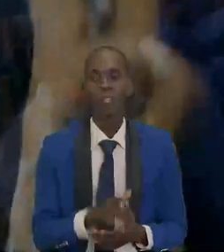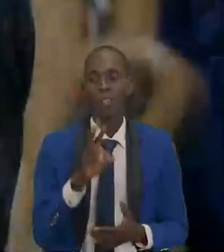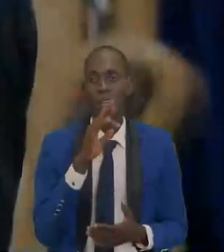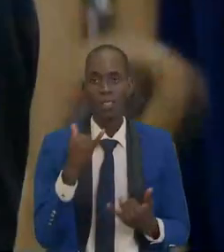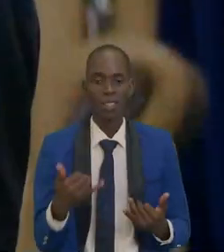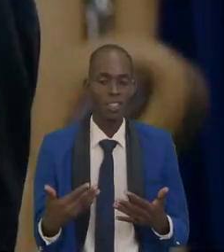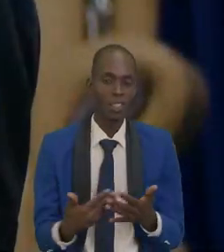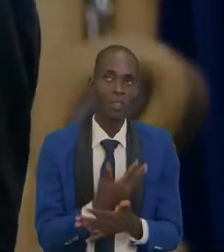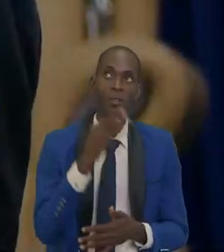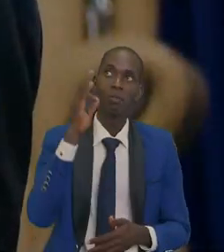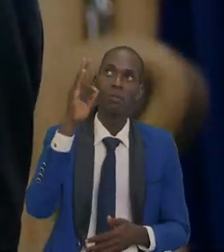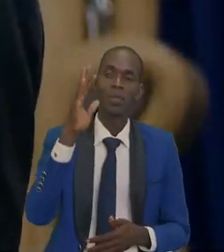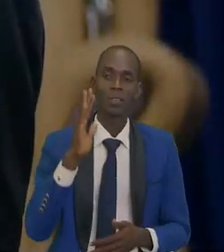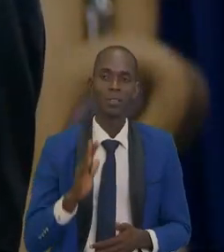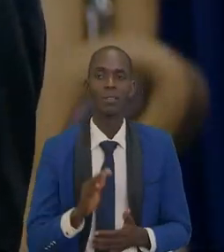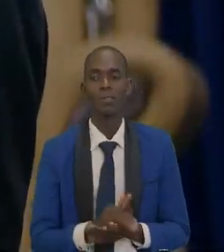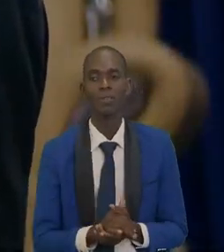un ministre nouveau,